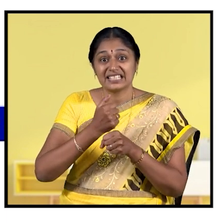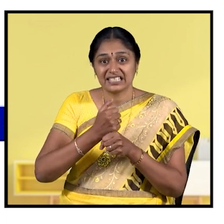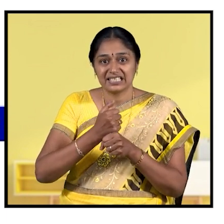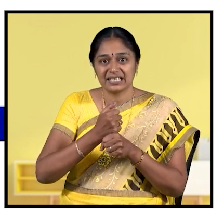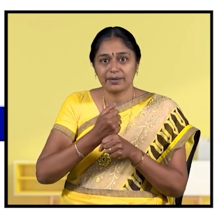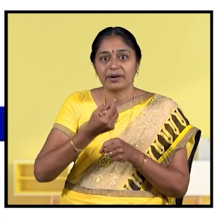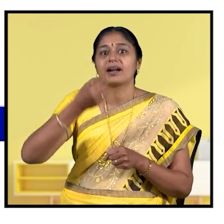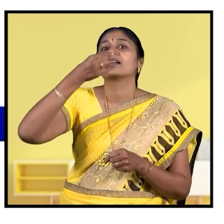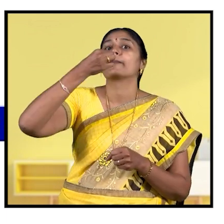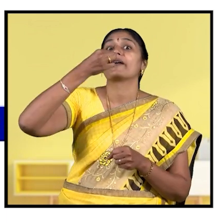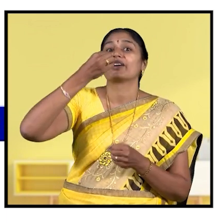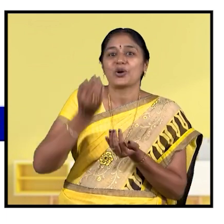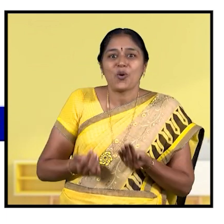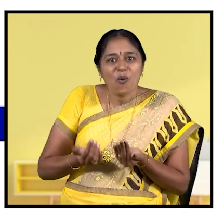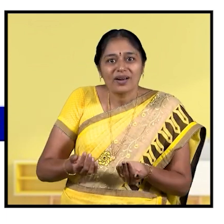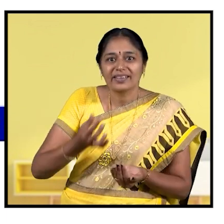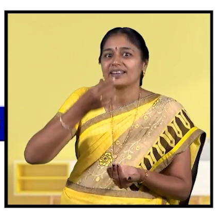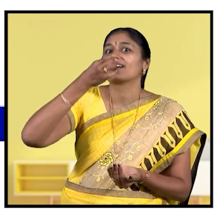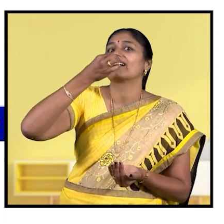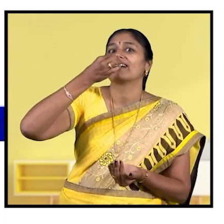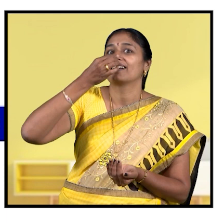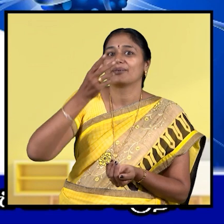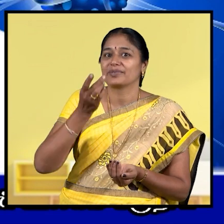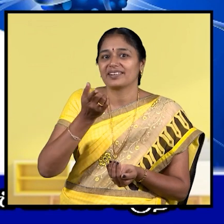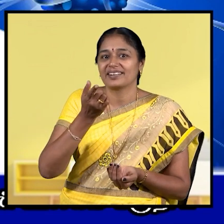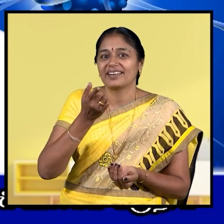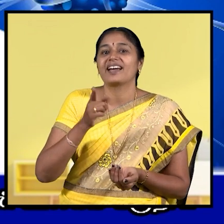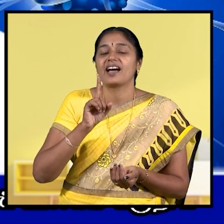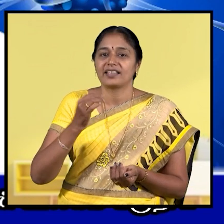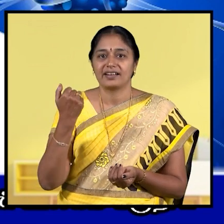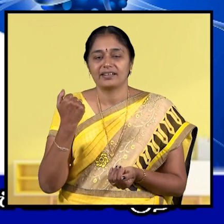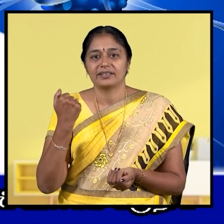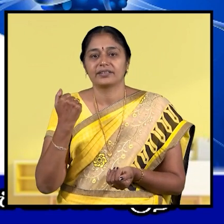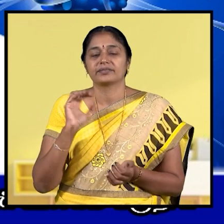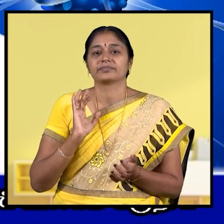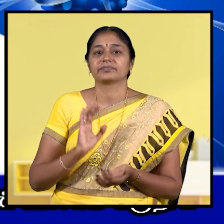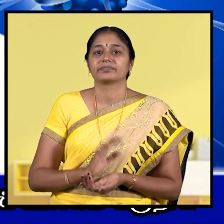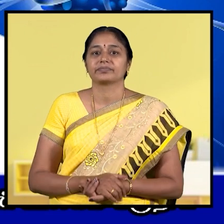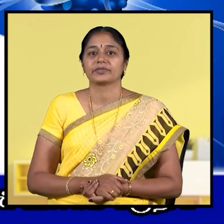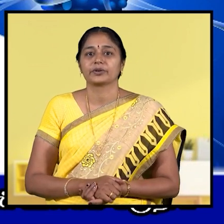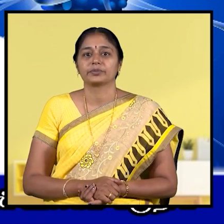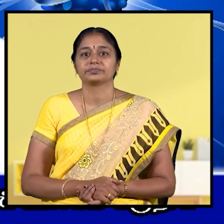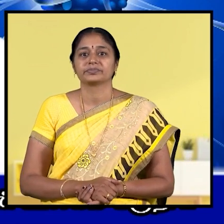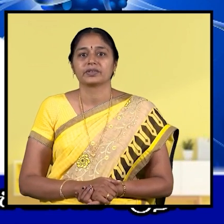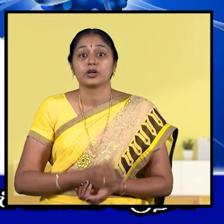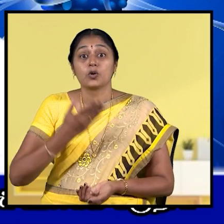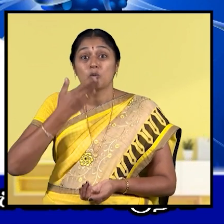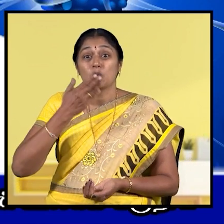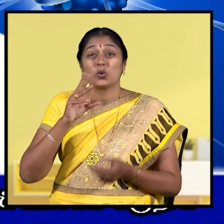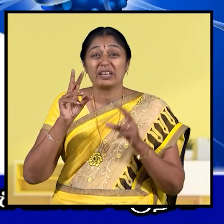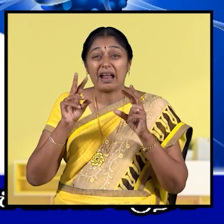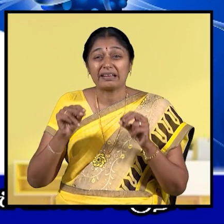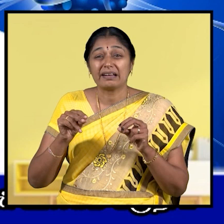மருந்துலாம் இருக்குல்லைங்களா, இதெல்லாம் ரொம்ப பவர்ஃபுல். ஒரு தடவை போட்டோன்னா அது வந்து நம்ம திருப்பி பின்னூட்டம் அளிக்க வேண்டிய அவசியம் இல்லை. ஆனால் உயிரட்ட தடுப்பூசி மருந்து